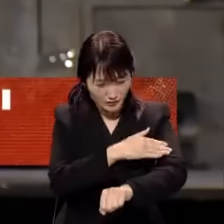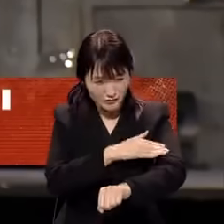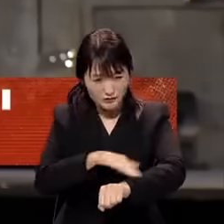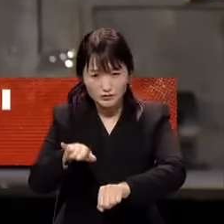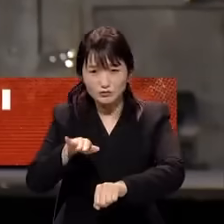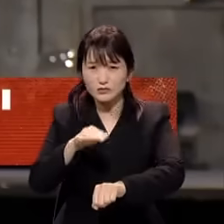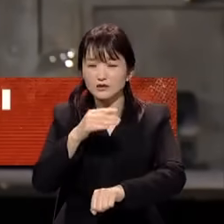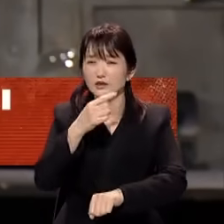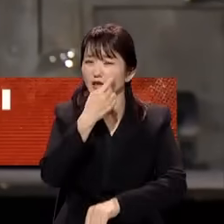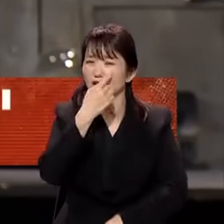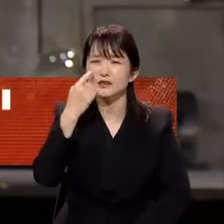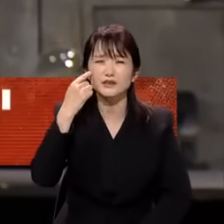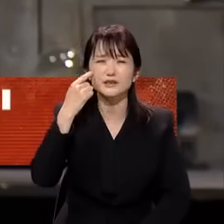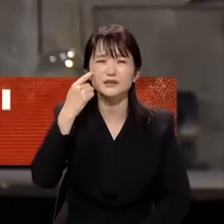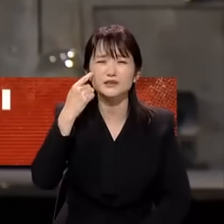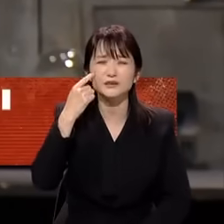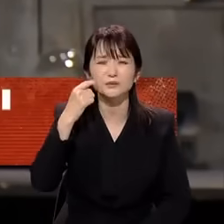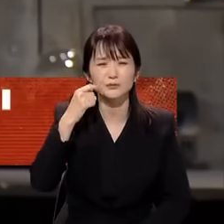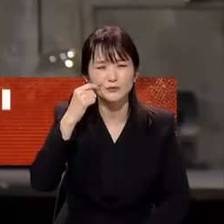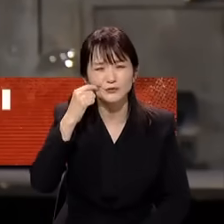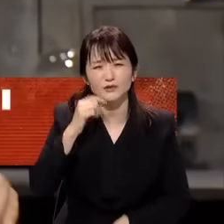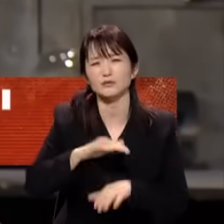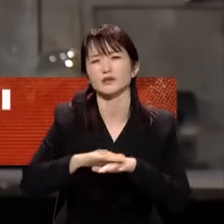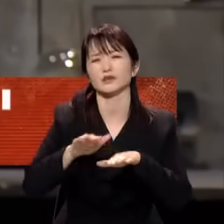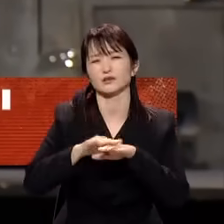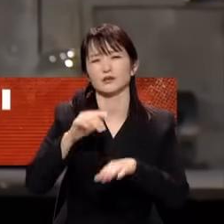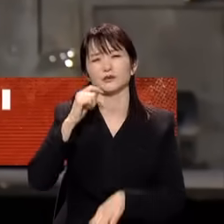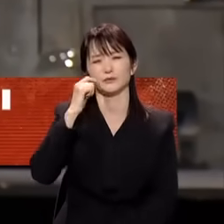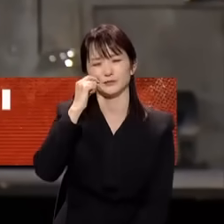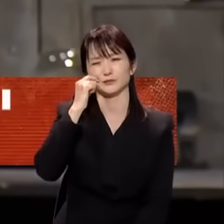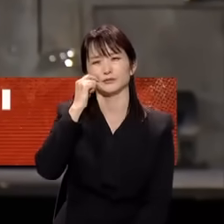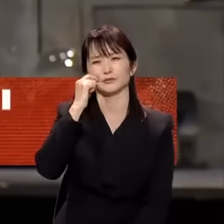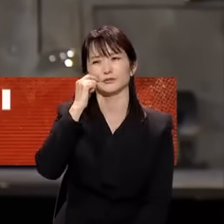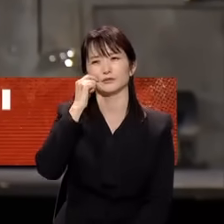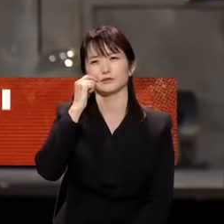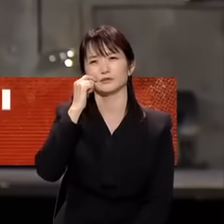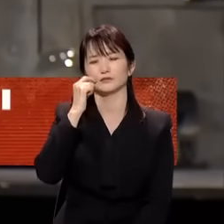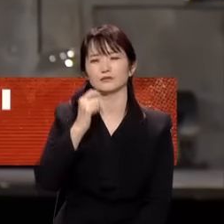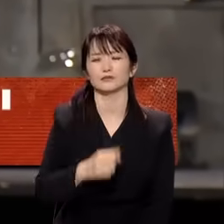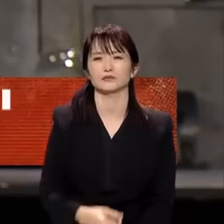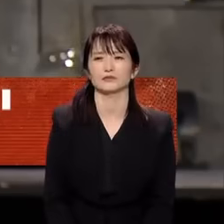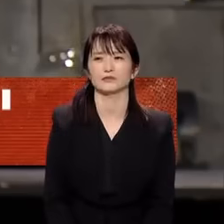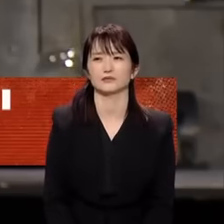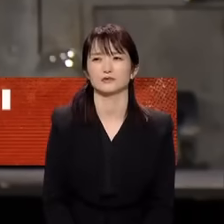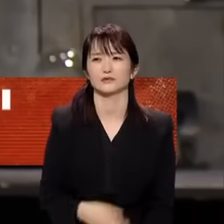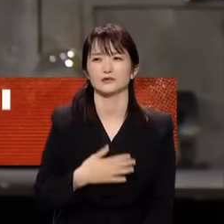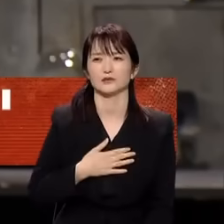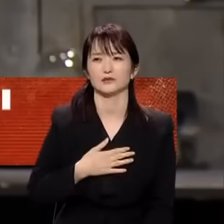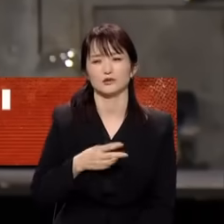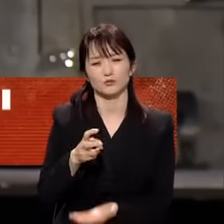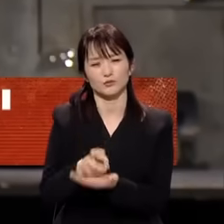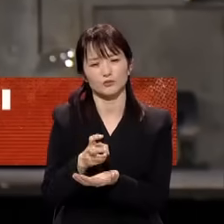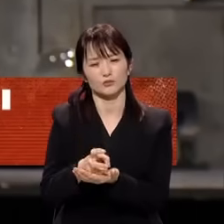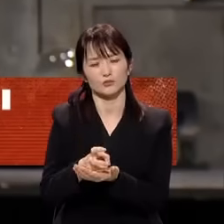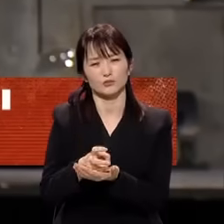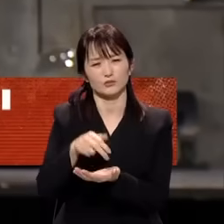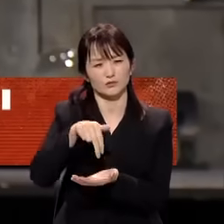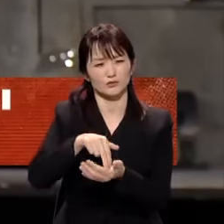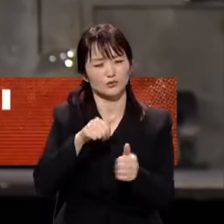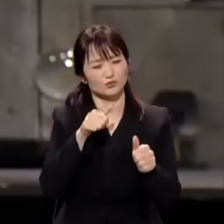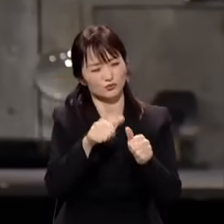문제가 생겨버리면 풀리지가 않는 것 같습니다. 참 뭐 저도 뭐라 법적으로는 조언 드리기가 좀 어렵네요.